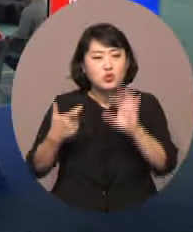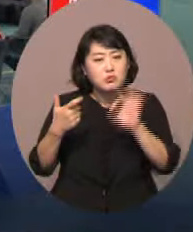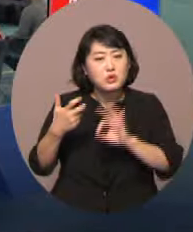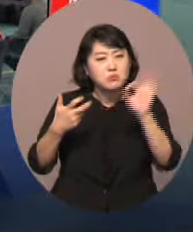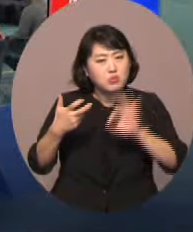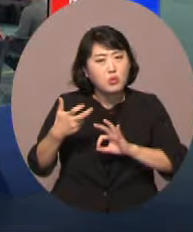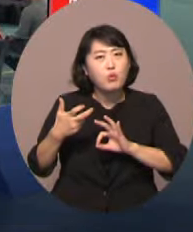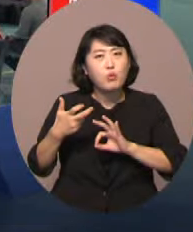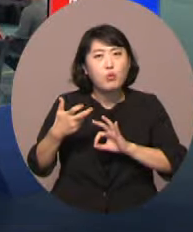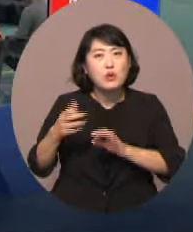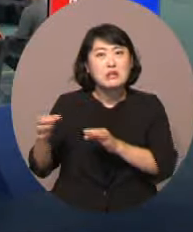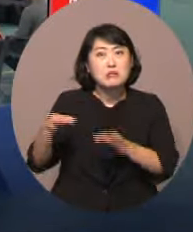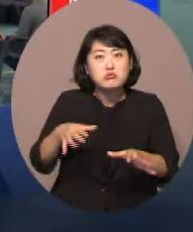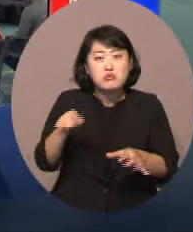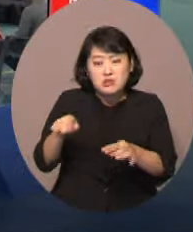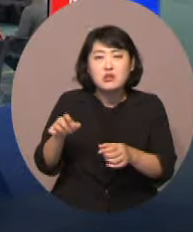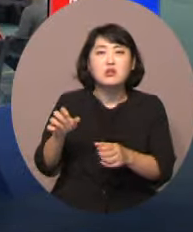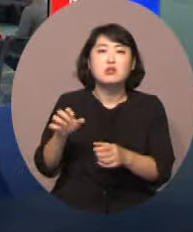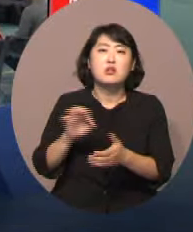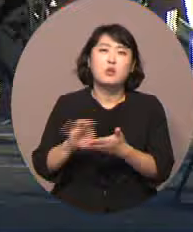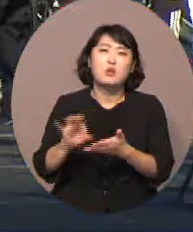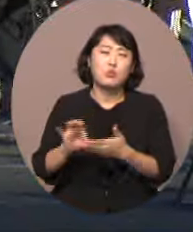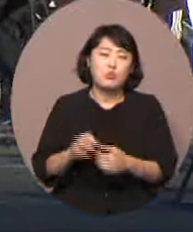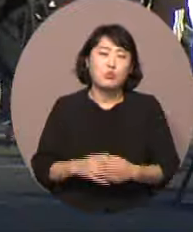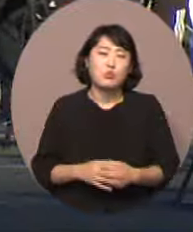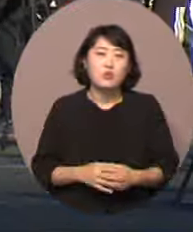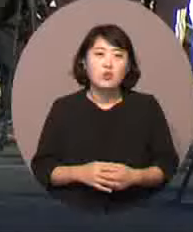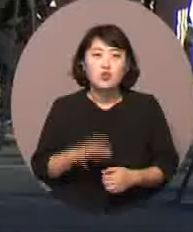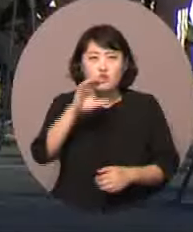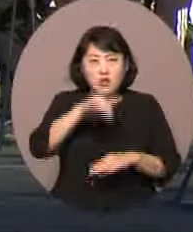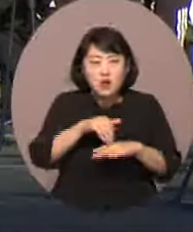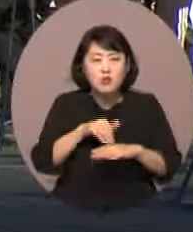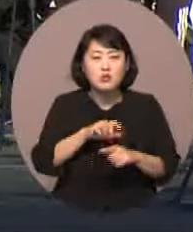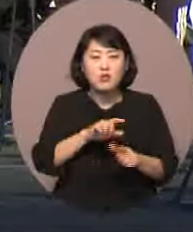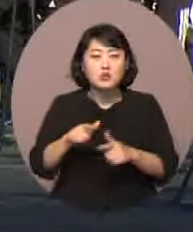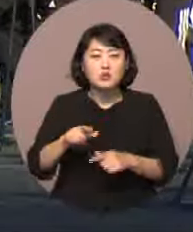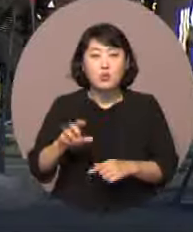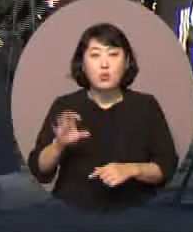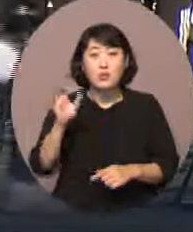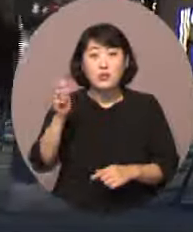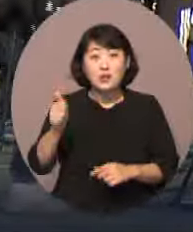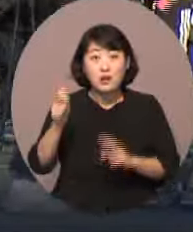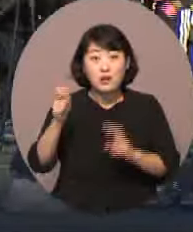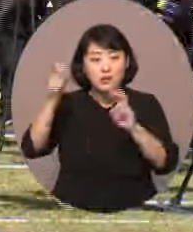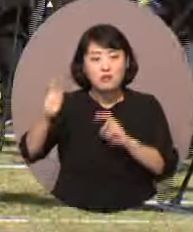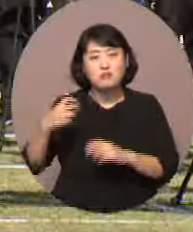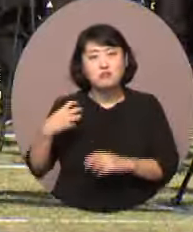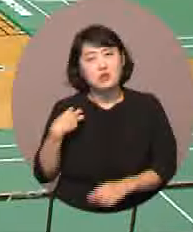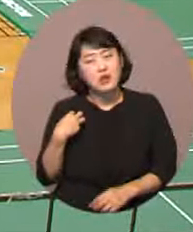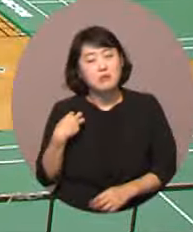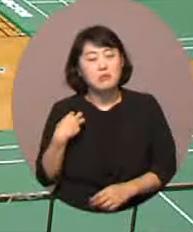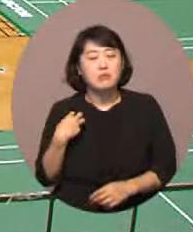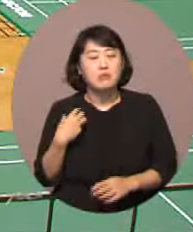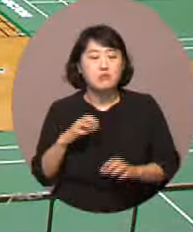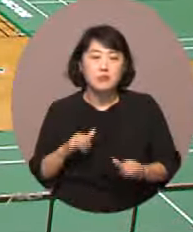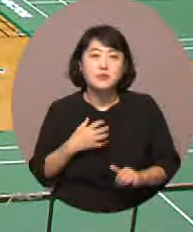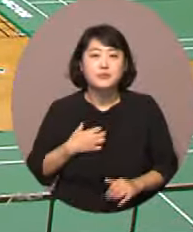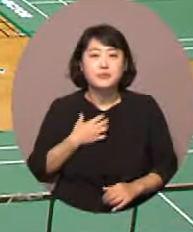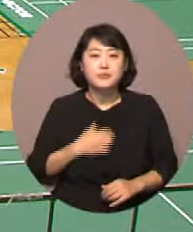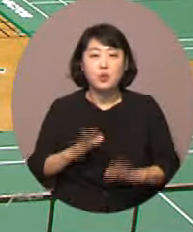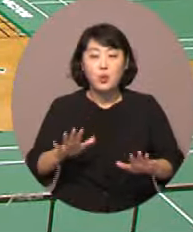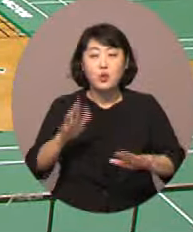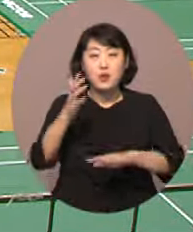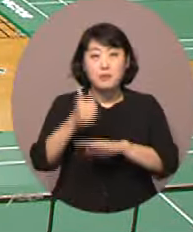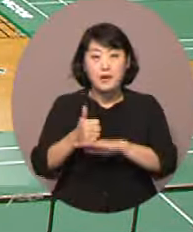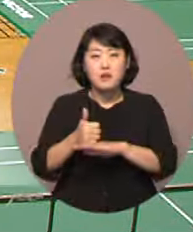됩니다 애들 훈련비든지 어떤 회장이든 그거를 좀 부담스러워하지 않을까 또 올 연말에는 각